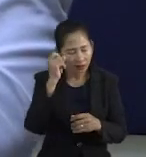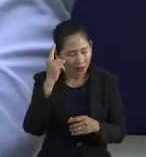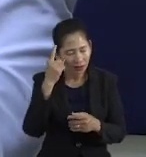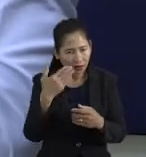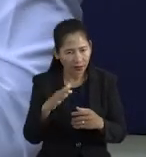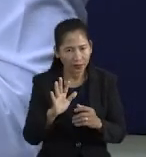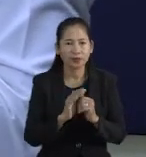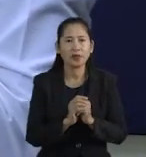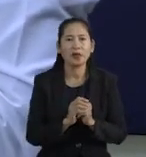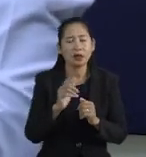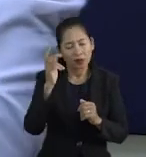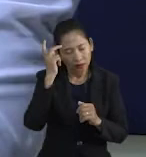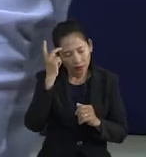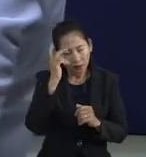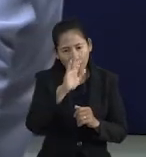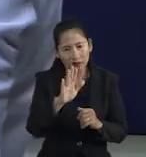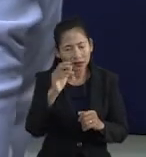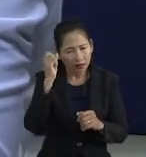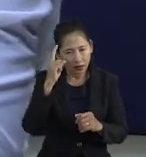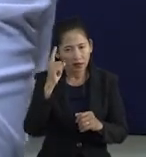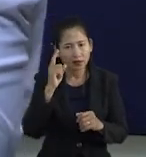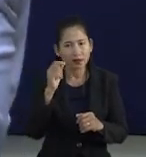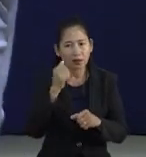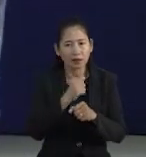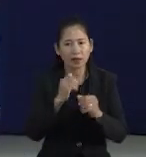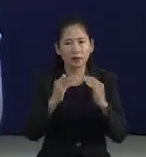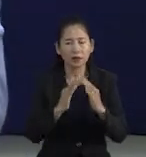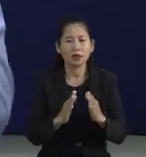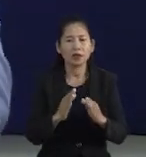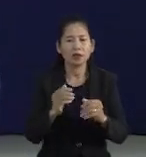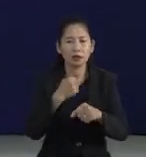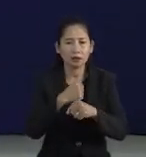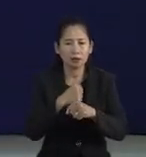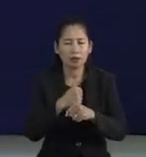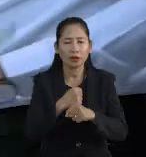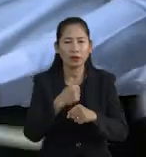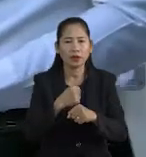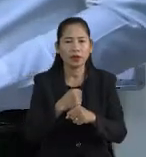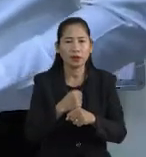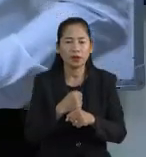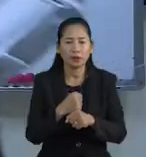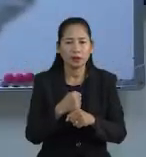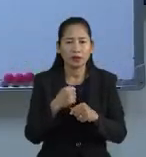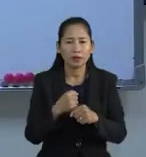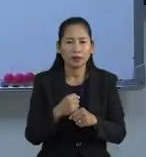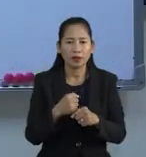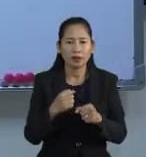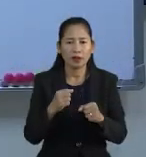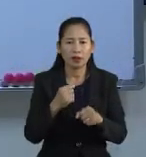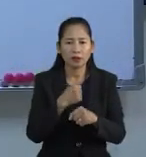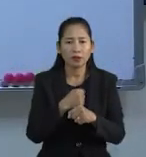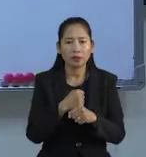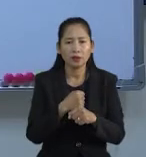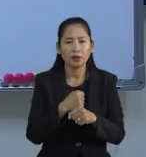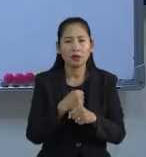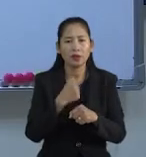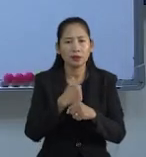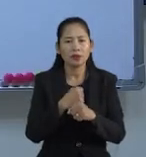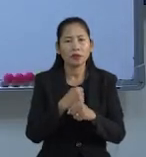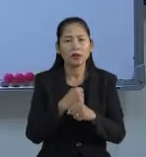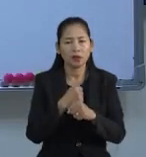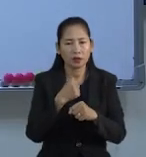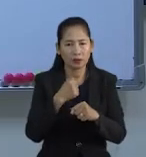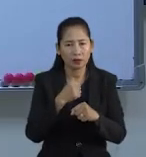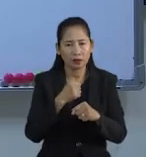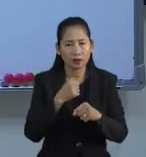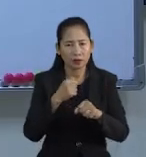nè u kịch thật con vô lai chẳng con vô cạch cạp tè hàng ấy vô tật phư phong à thư mình thư phong đấy phư tầm đó nè